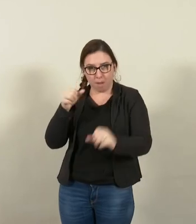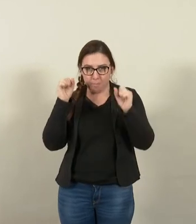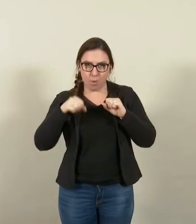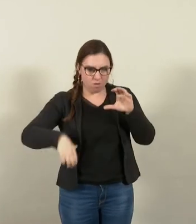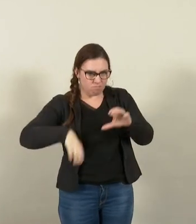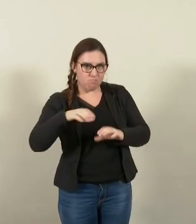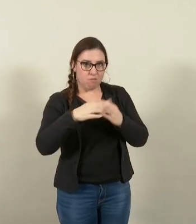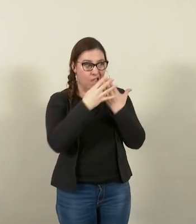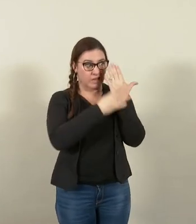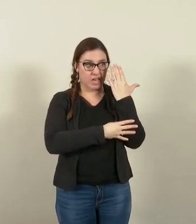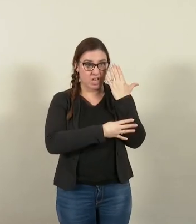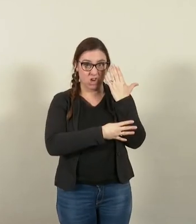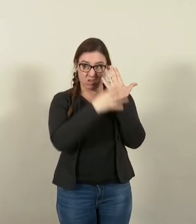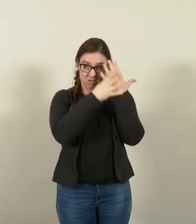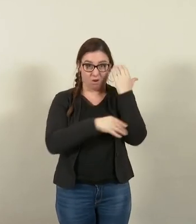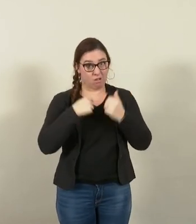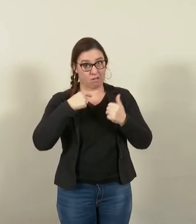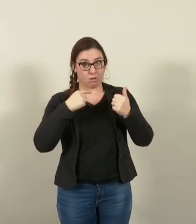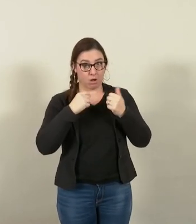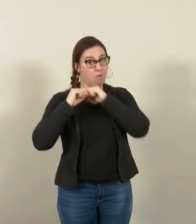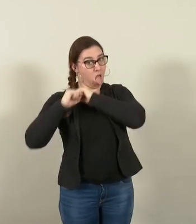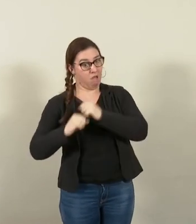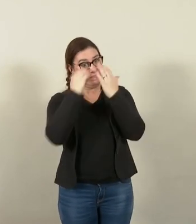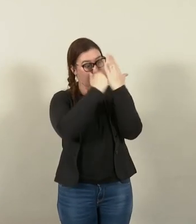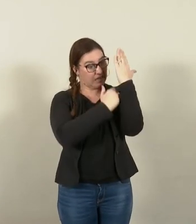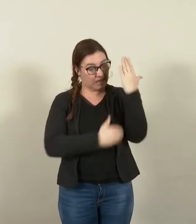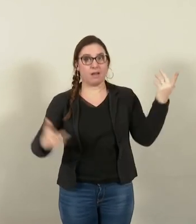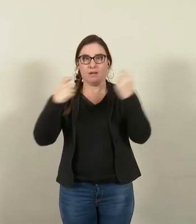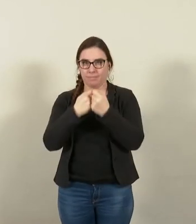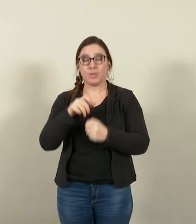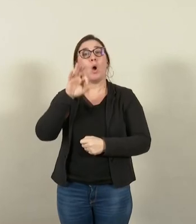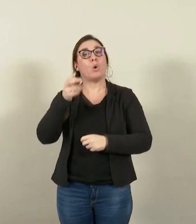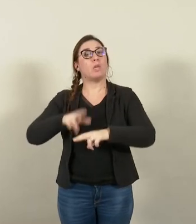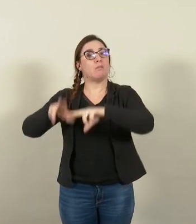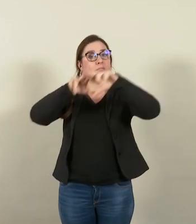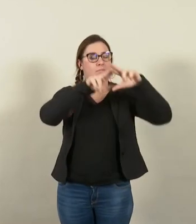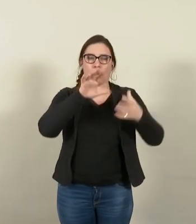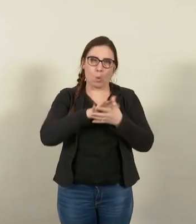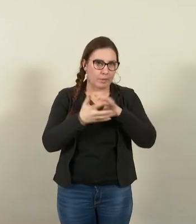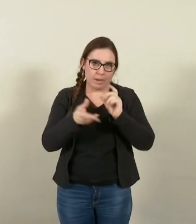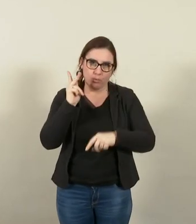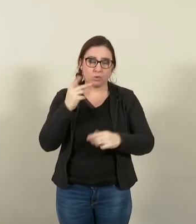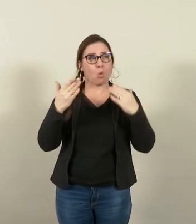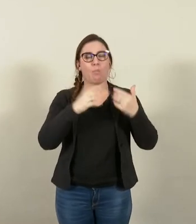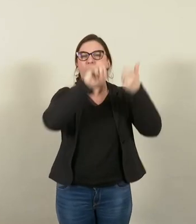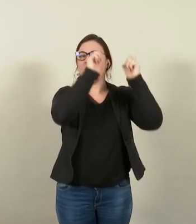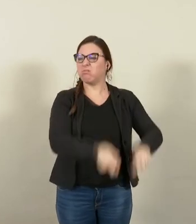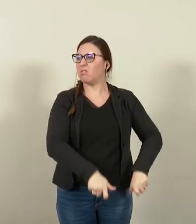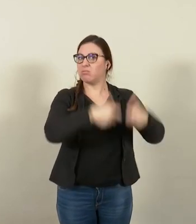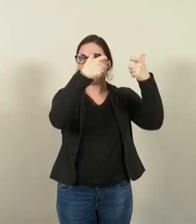cahier des charges conséquent oui la réhabilitation est toujours un choix plus complexe que la démolition et la